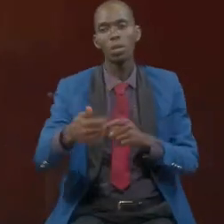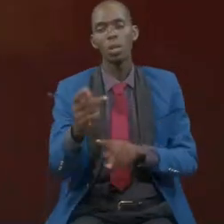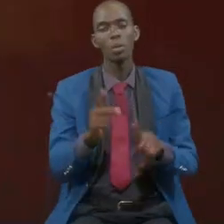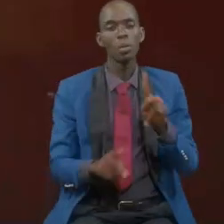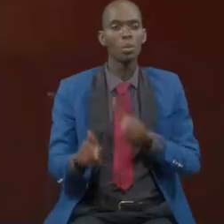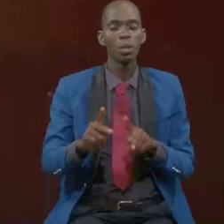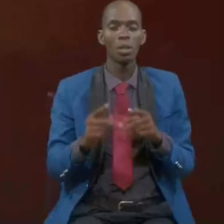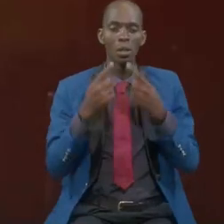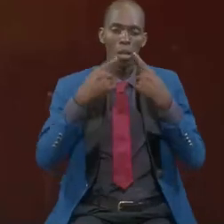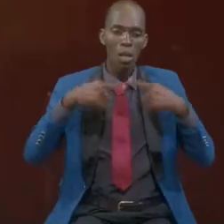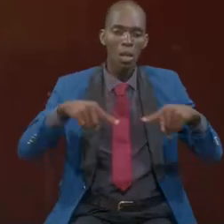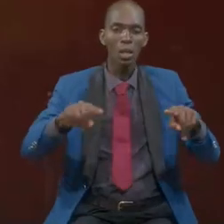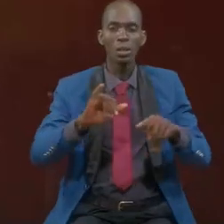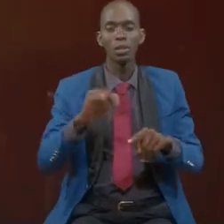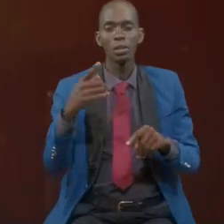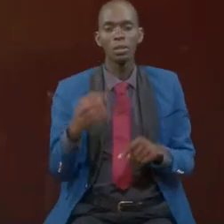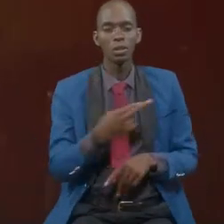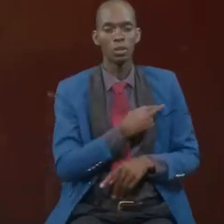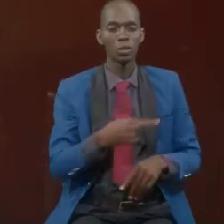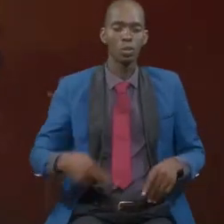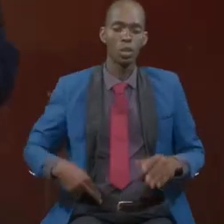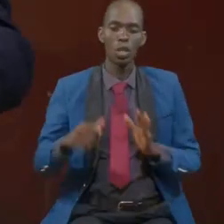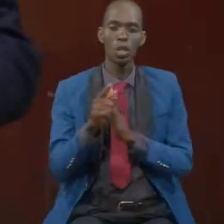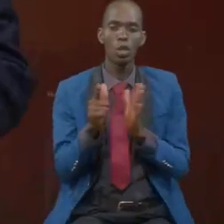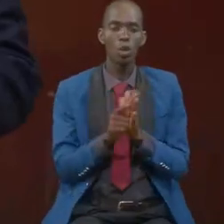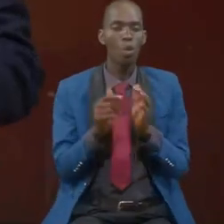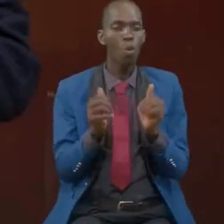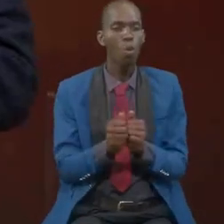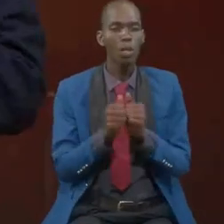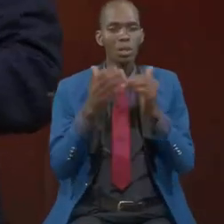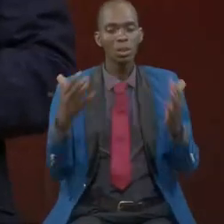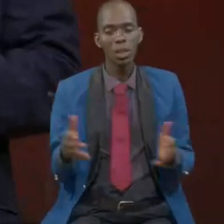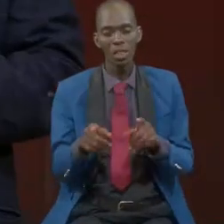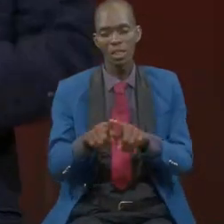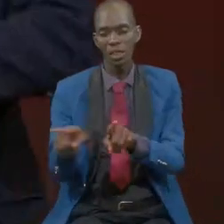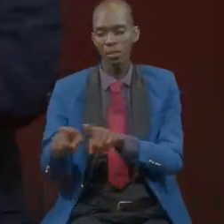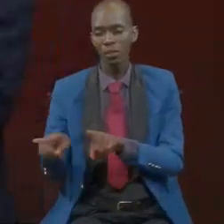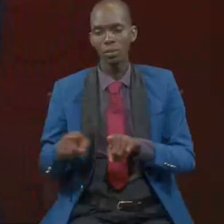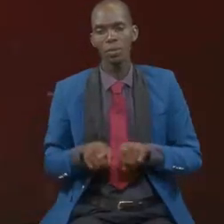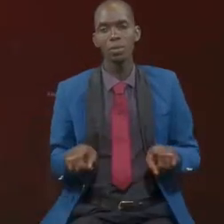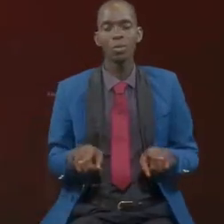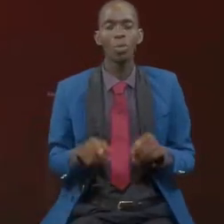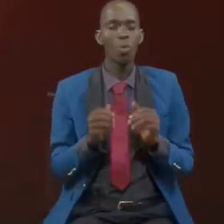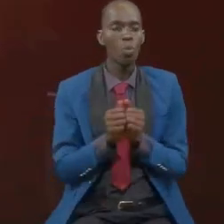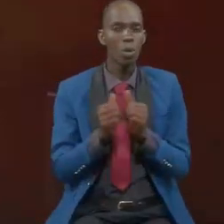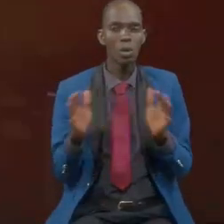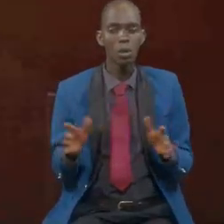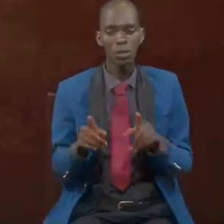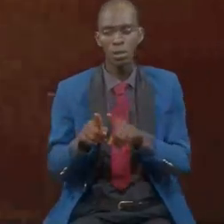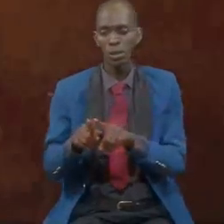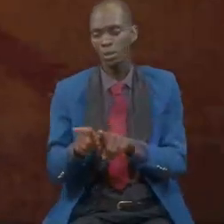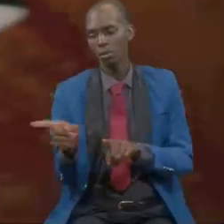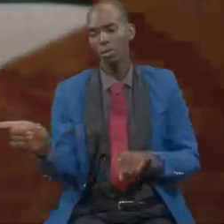à d'autres personnes. Proclamer la loi royale sans déviation.